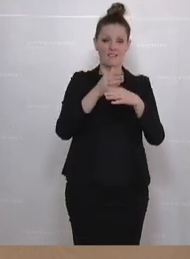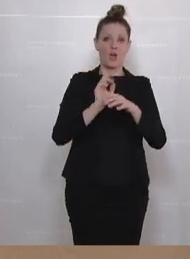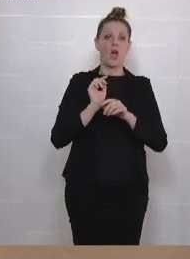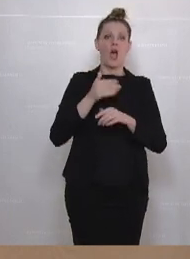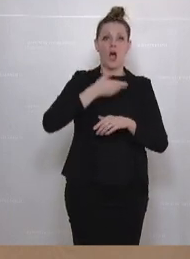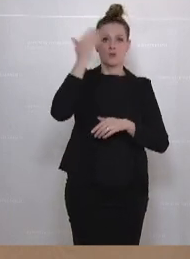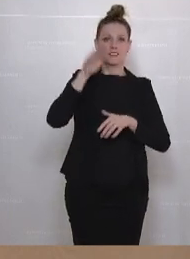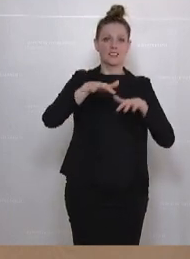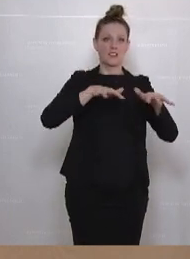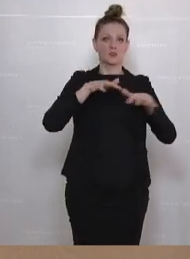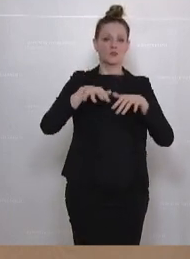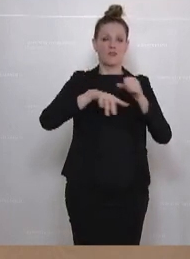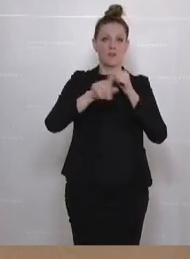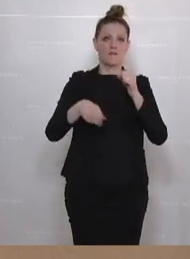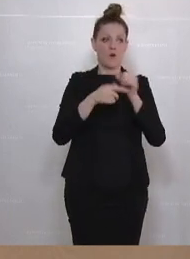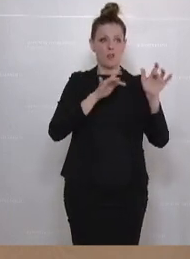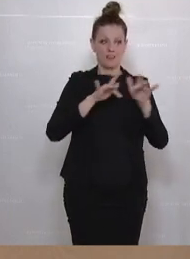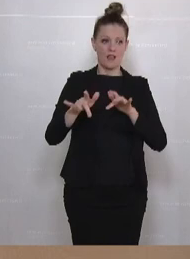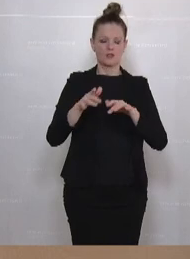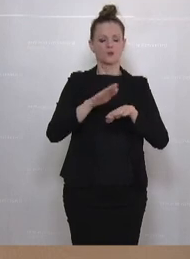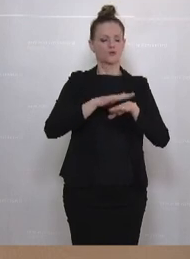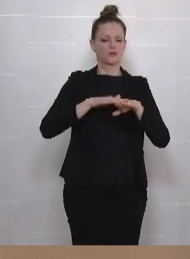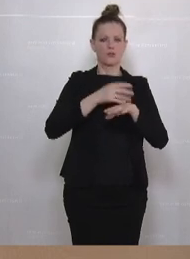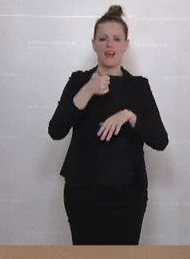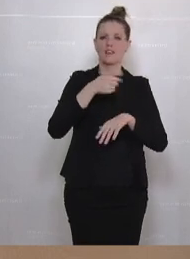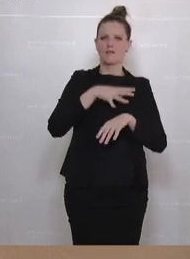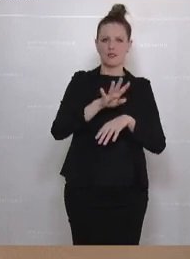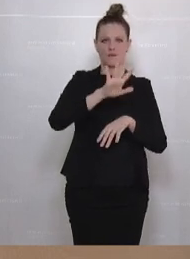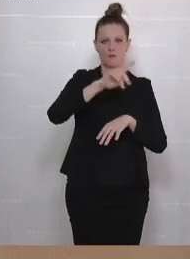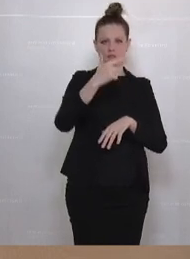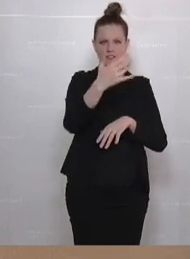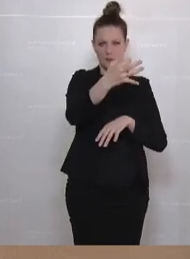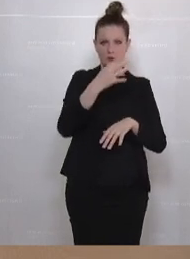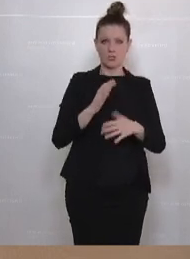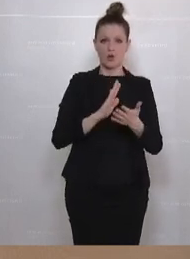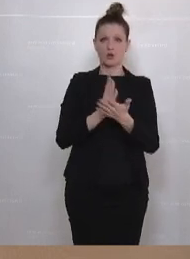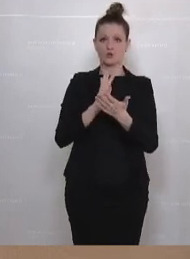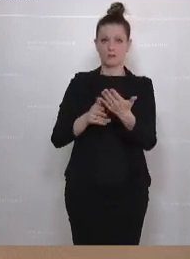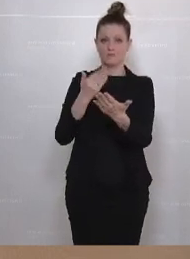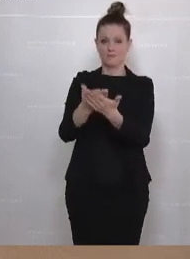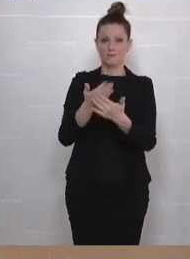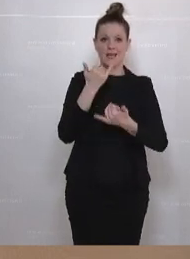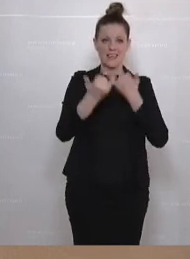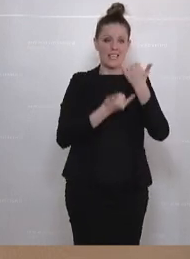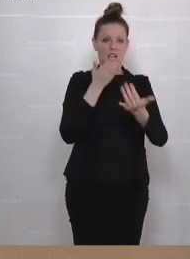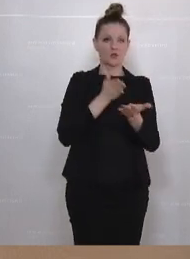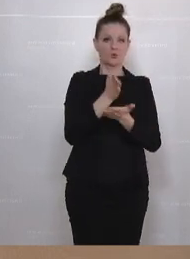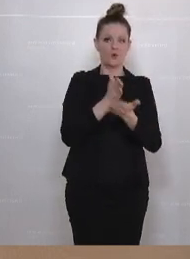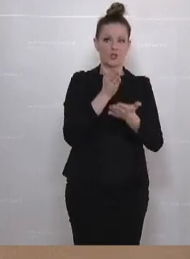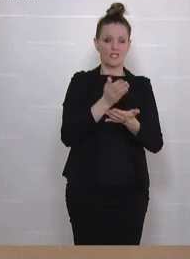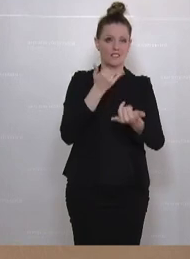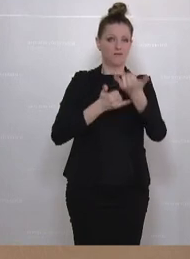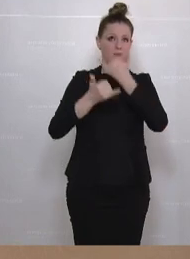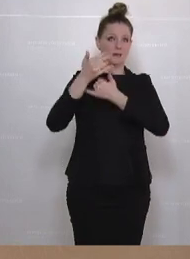Auslandskatastrophenfonds zur Verfügung steht, ein Viertel des Geldes, 25% zur Verfügung gestellt. Im Jahresdurchschnitt in den vergangenen Jahren